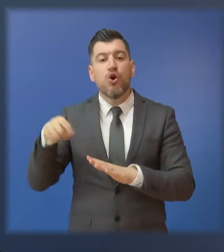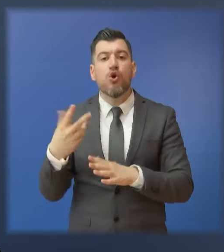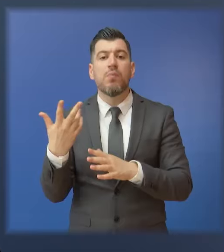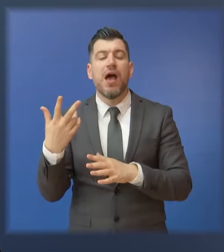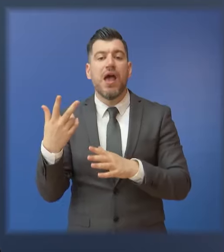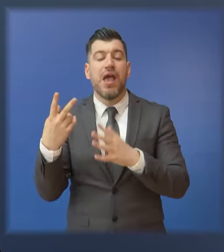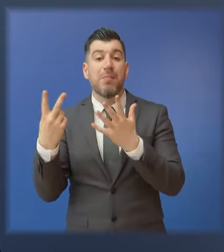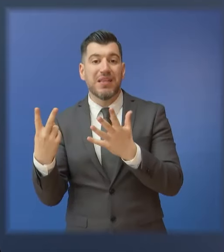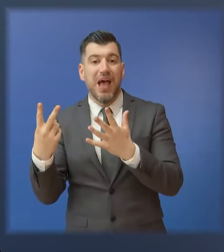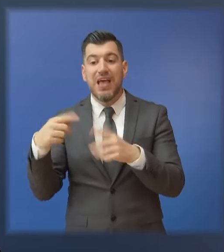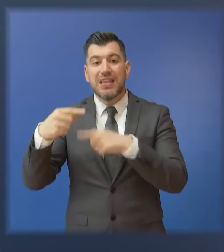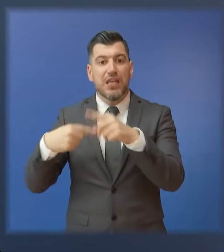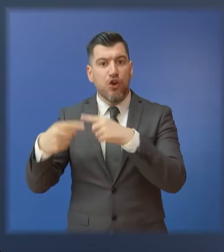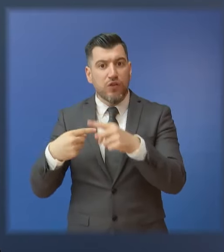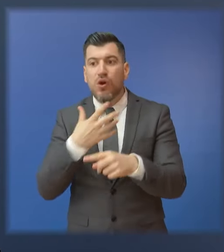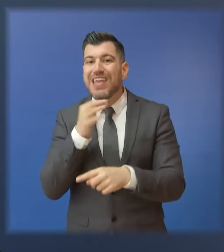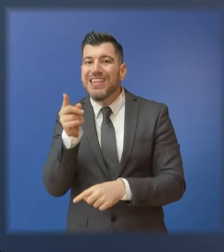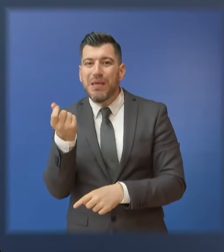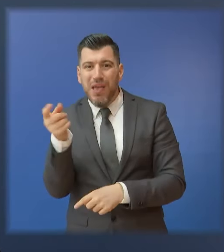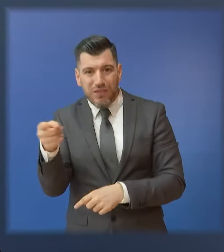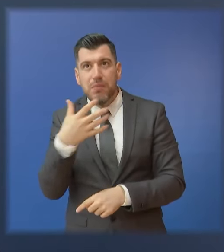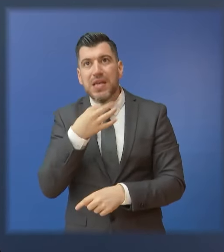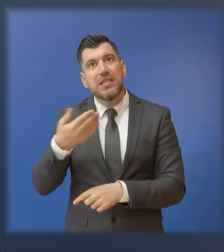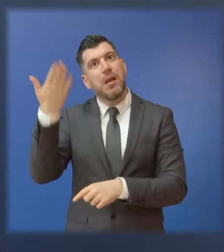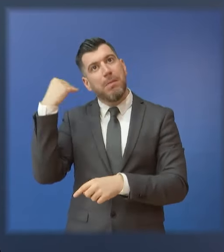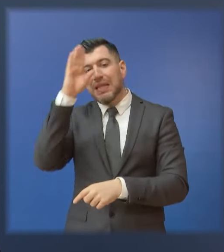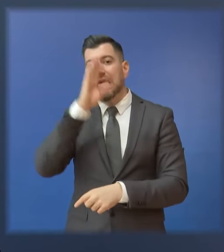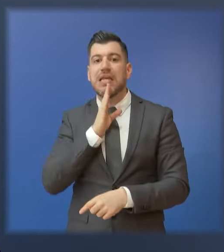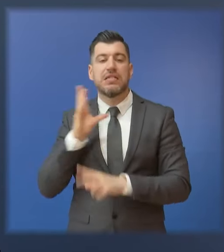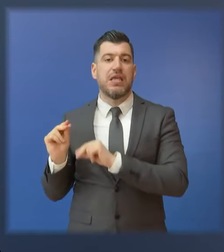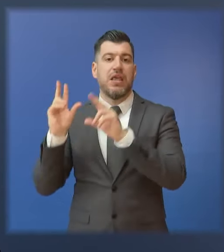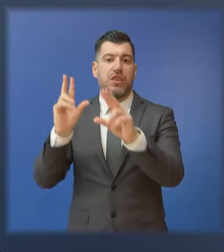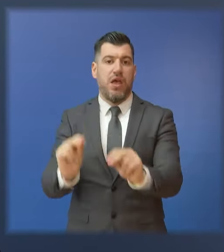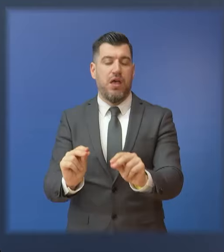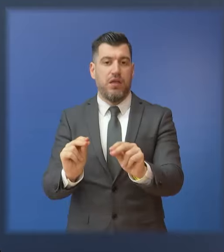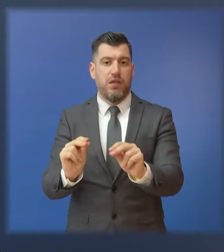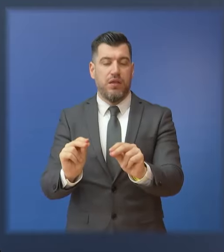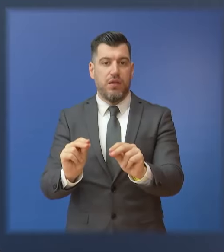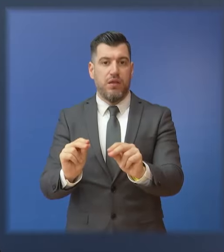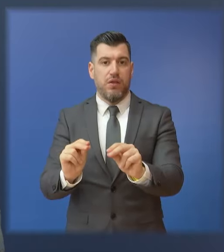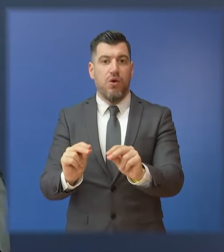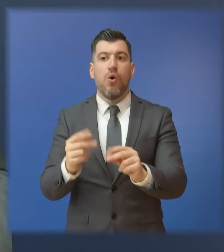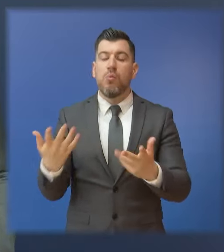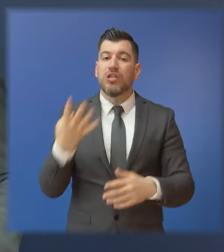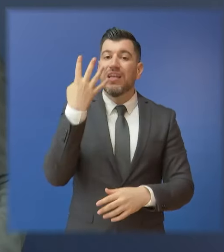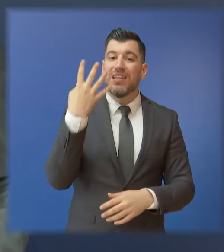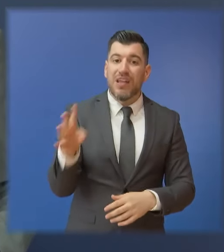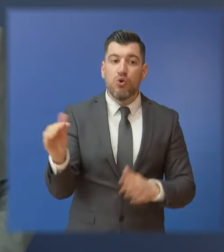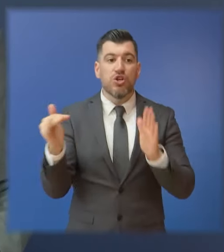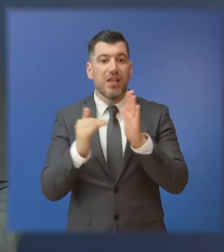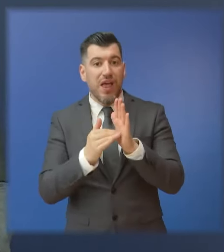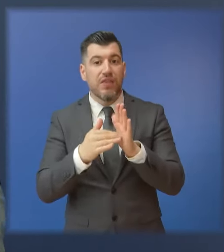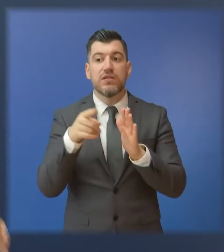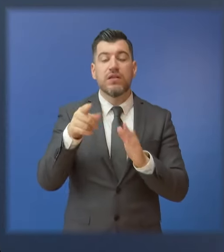να συνυπολογίσουμε και την νέα επιδότηση ε περίπου σε 400.000 ευάλωτους καταναλωτές που θερμαίνονται με